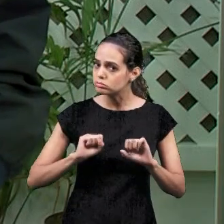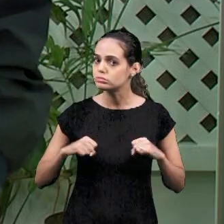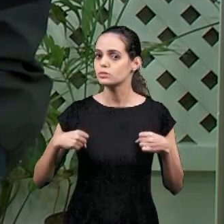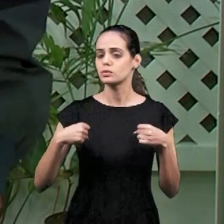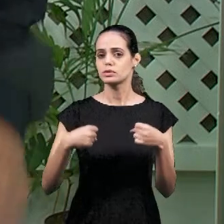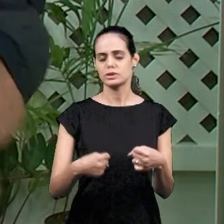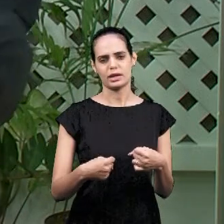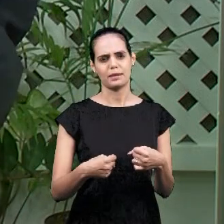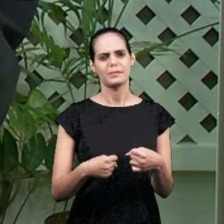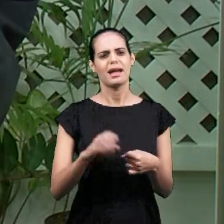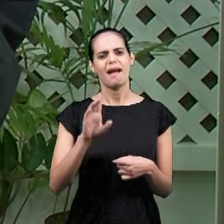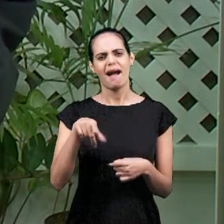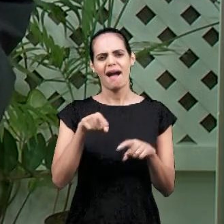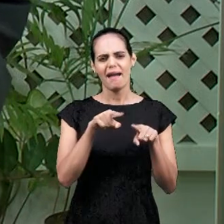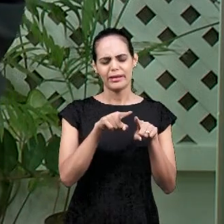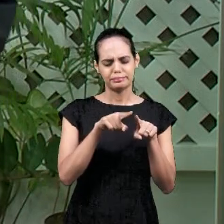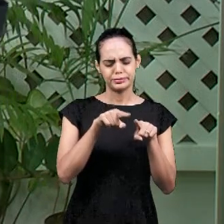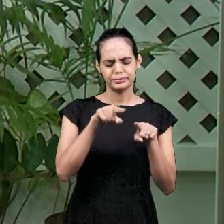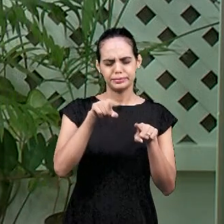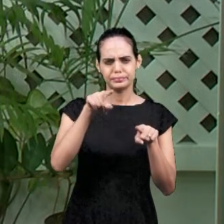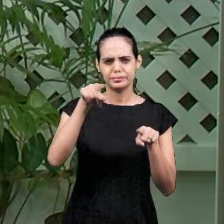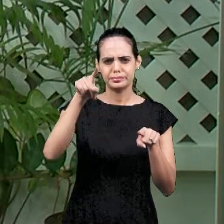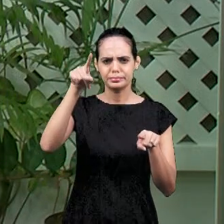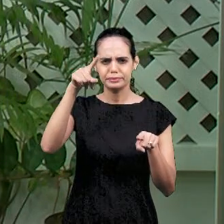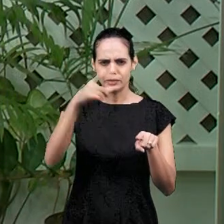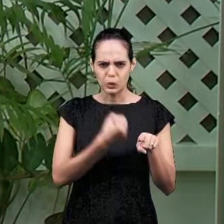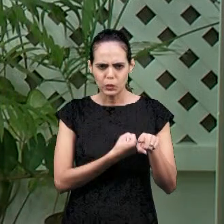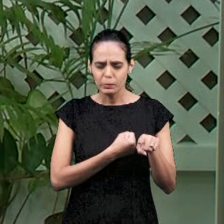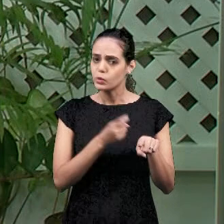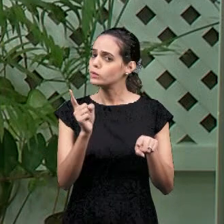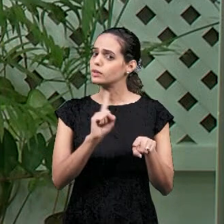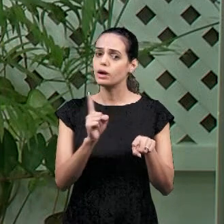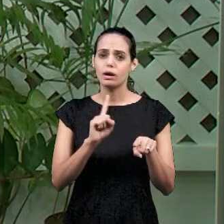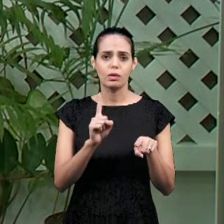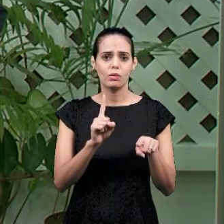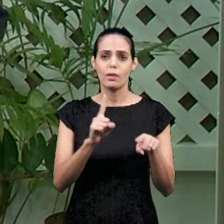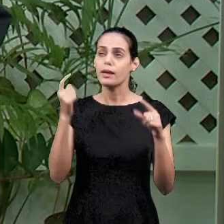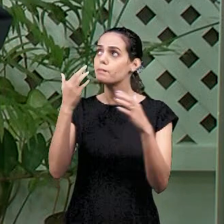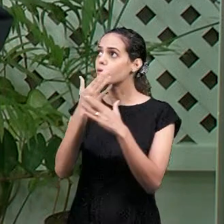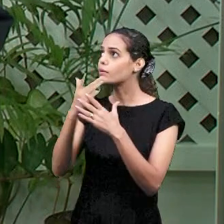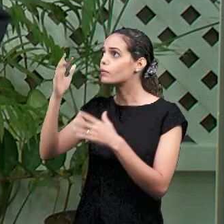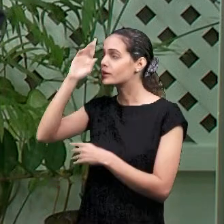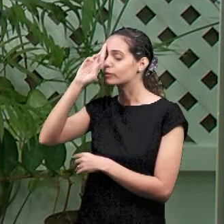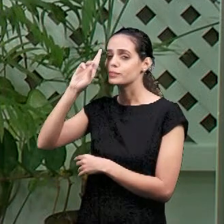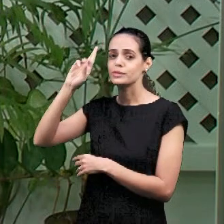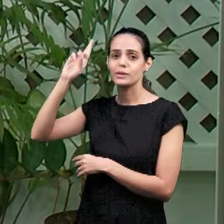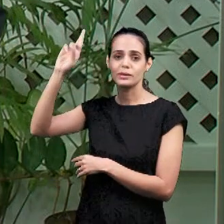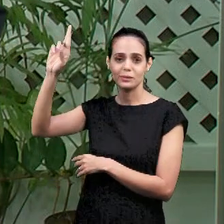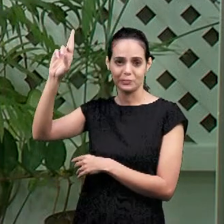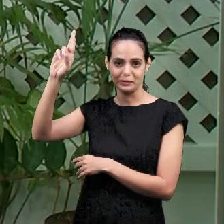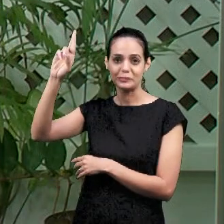continuent dans le travail qu'ils sont en train de faire parce que ce n'est pas pour les statistiques, c'est pour la gloire du nom du Seigneur.